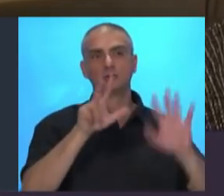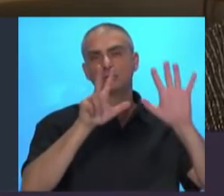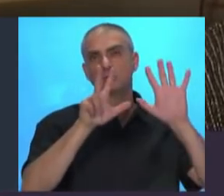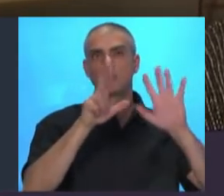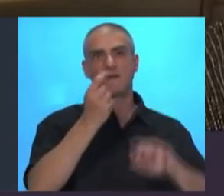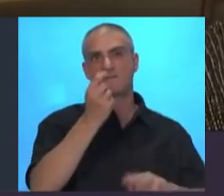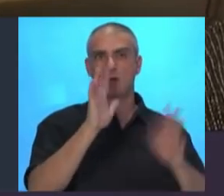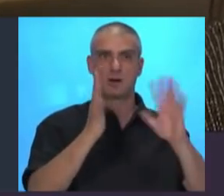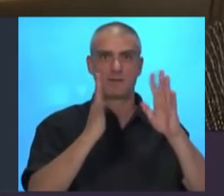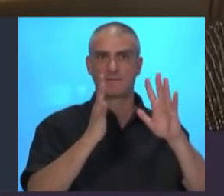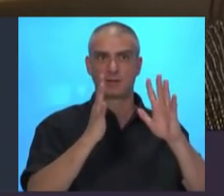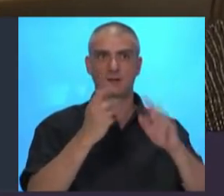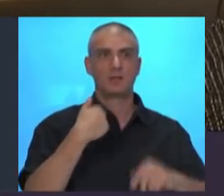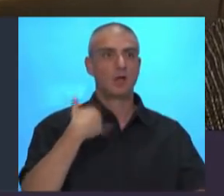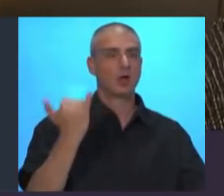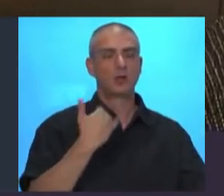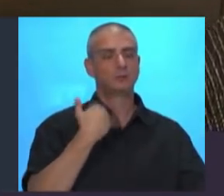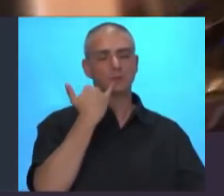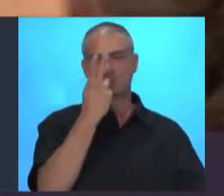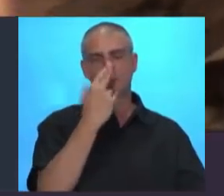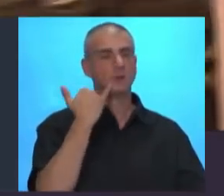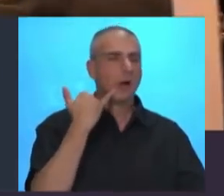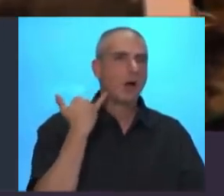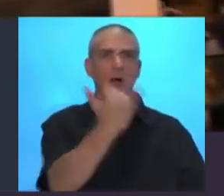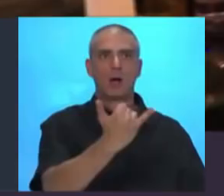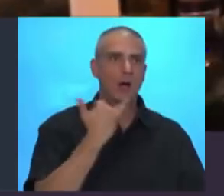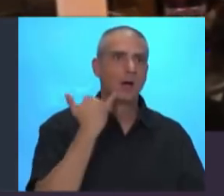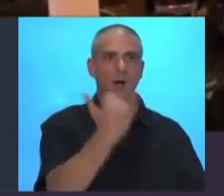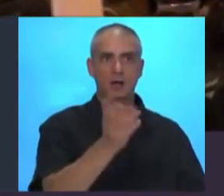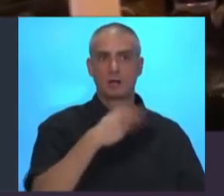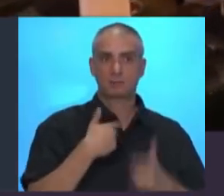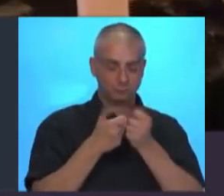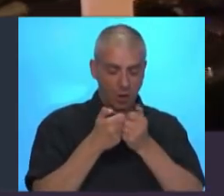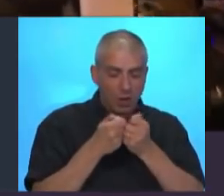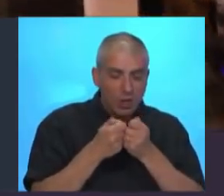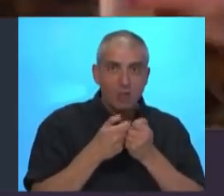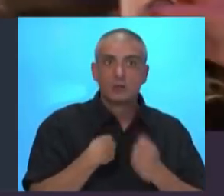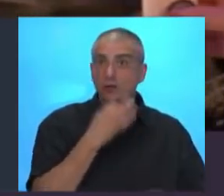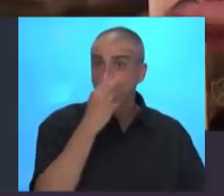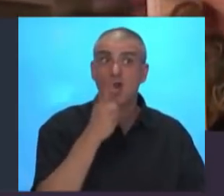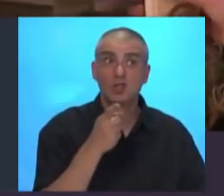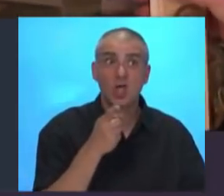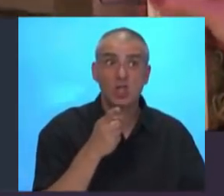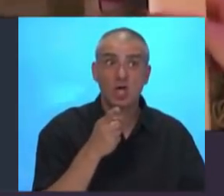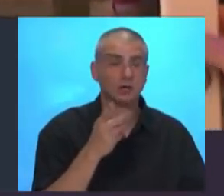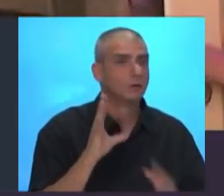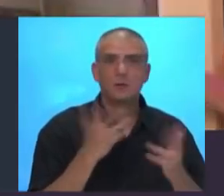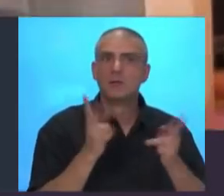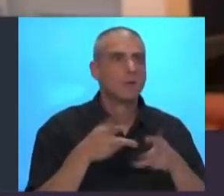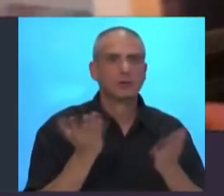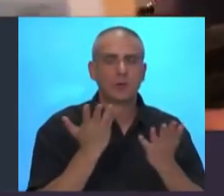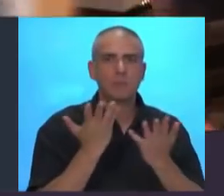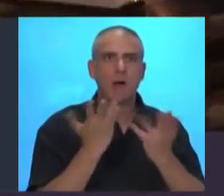7 עד 8:15 אני כל הזמן מנסה להתקשר, גם שלחת להודעות, שואלת אותו מה יש, למה לא